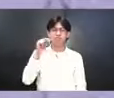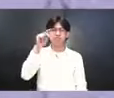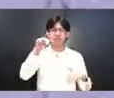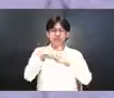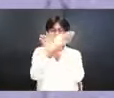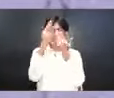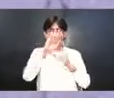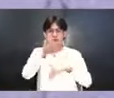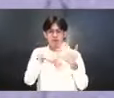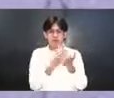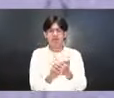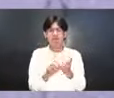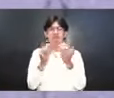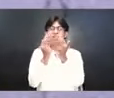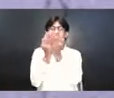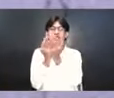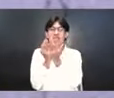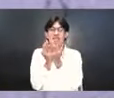nakaganito.